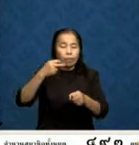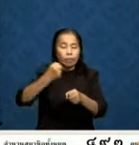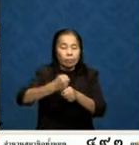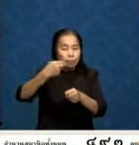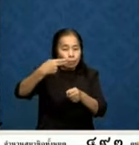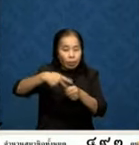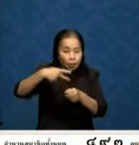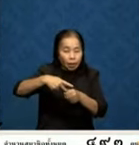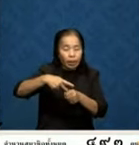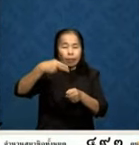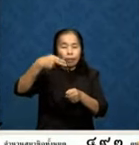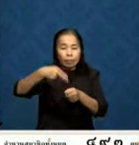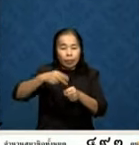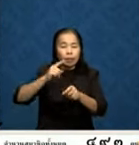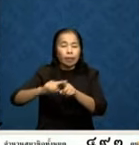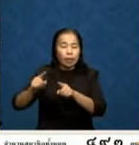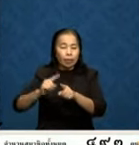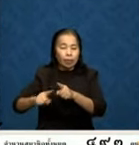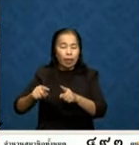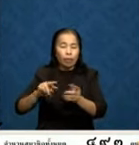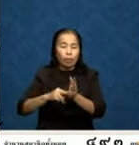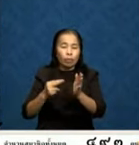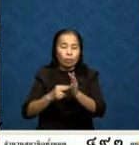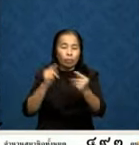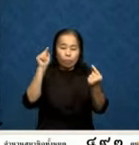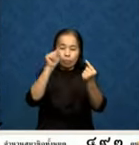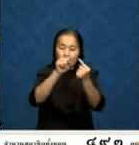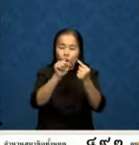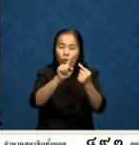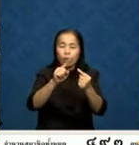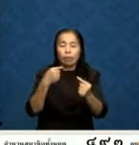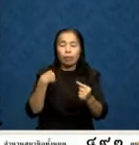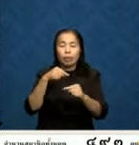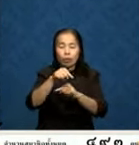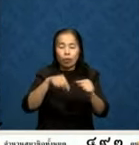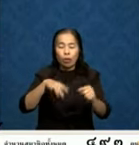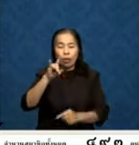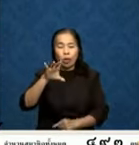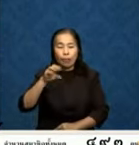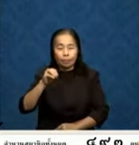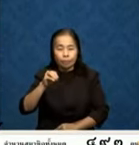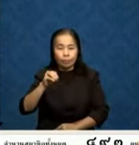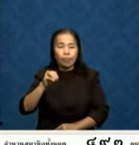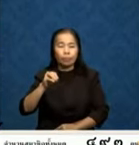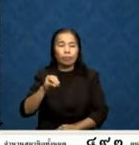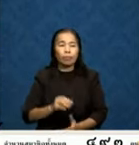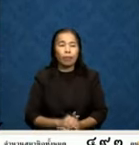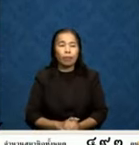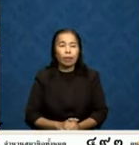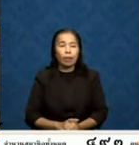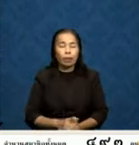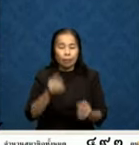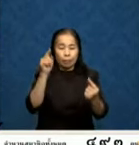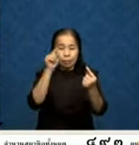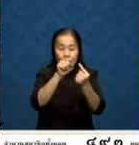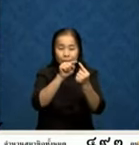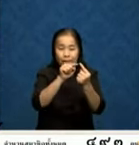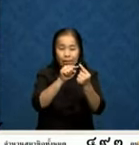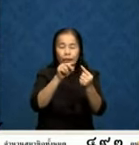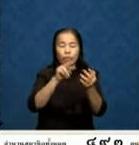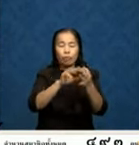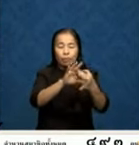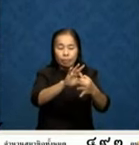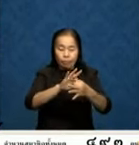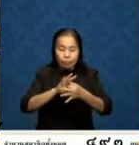ดแทนเนี่ยก็จะต้องตั้งเป้าให้สูงถึงอย่างน้อย 50% นะครับเพราะฉะนั้นเนี่ยเป้าเนี้ยก็เลยเป็นเป้าที่สะท้อนมา